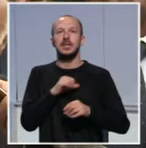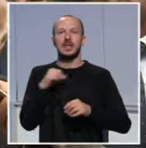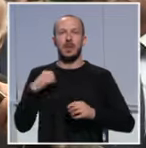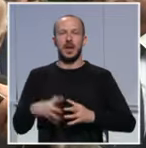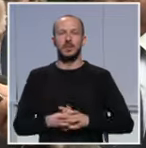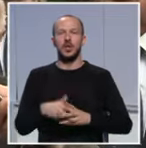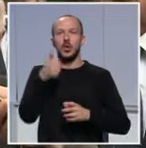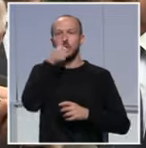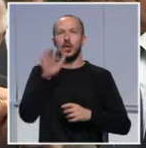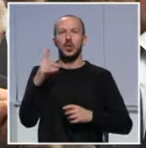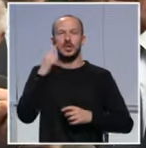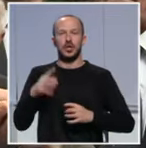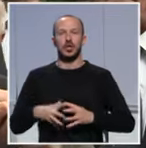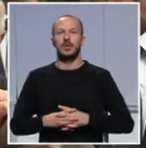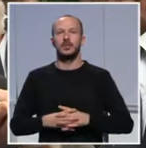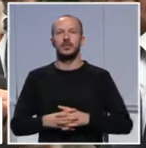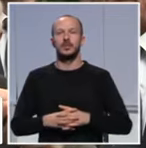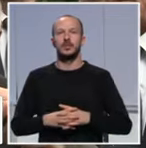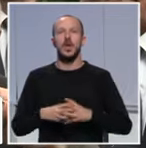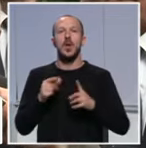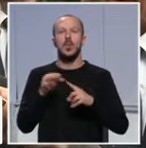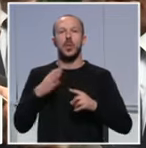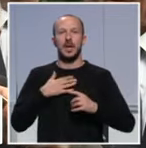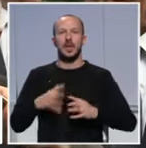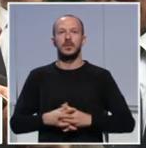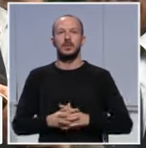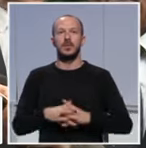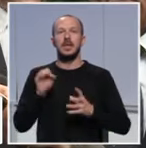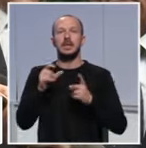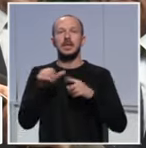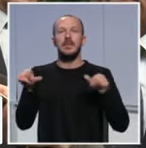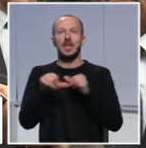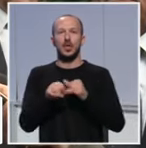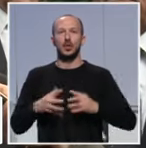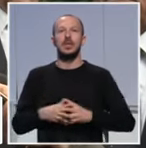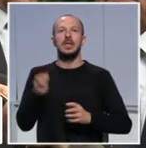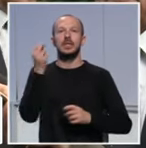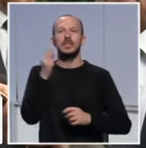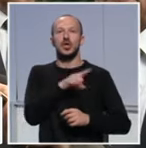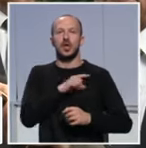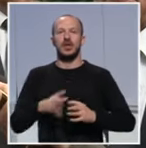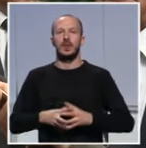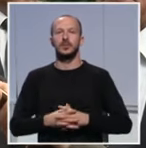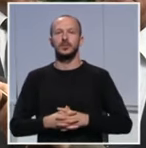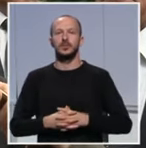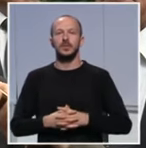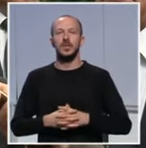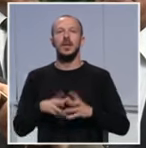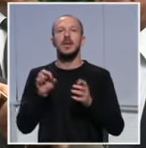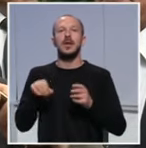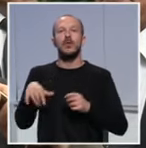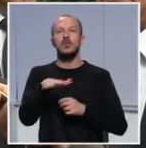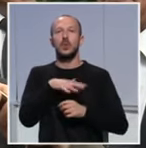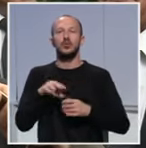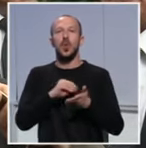same. Šta to znači? Po meni da se prikriju srpske žrtve, da se na ovim